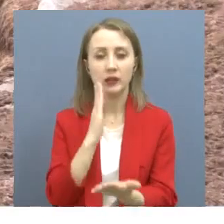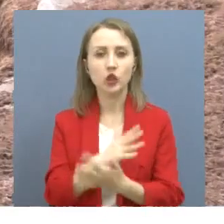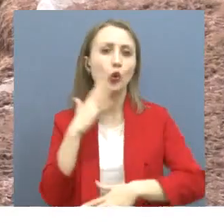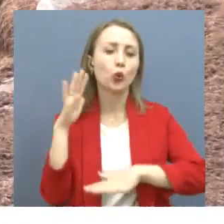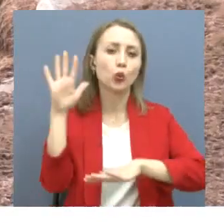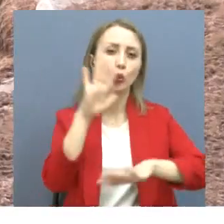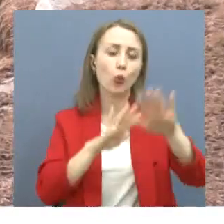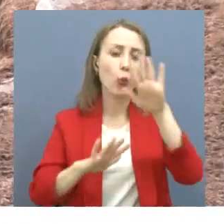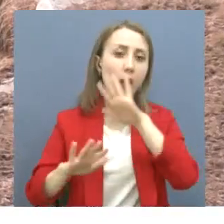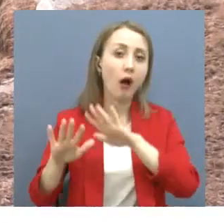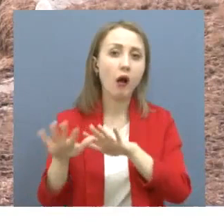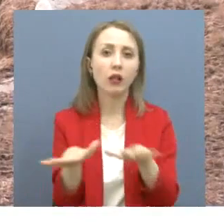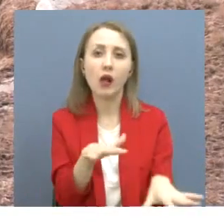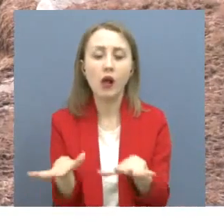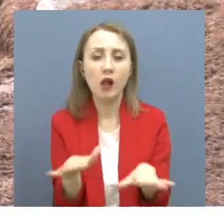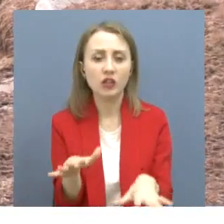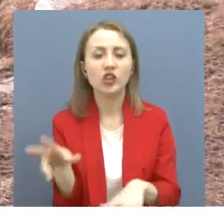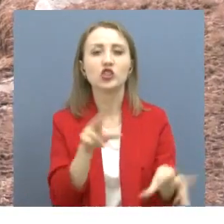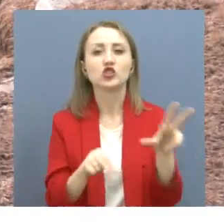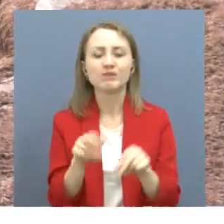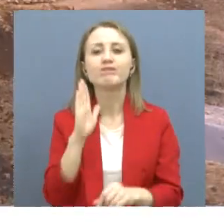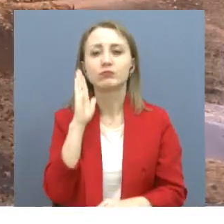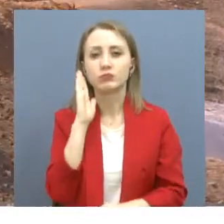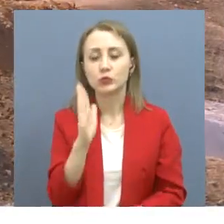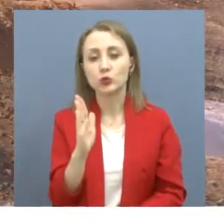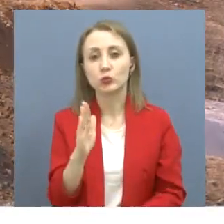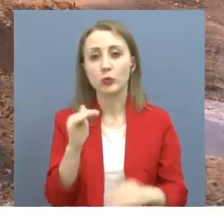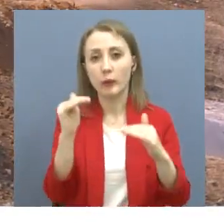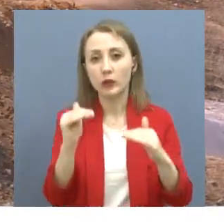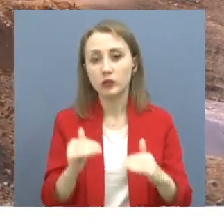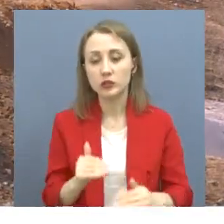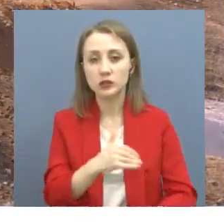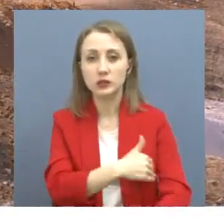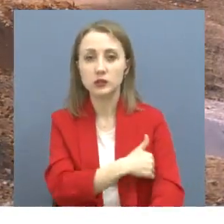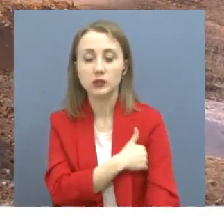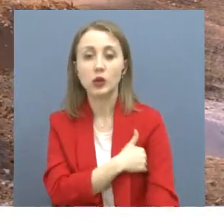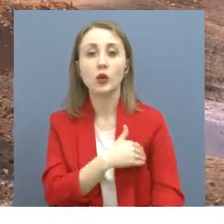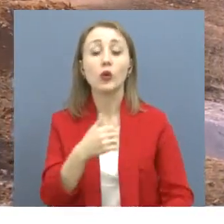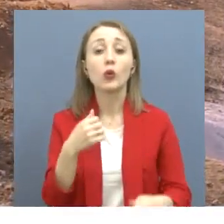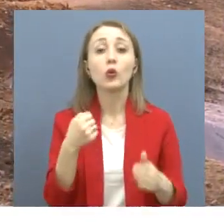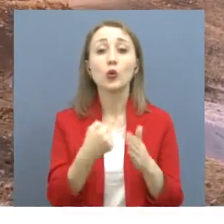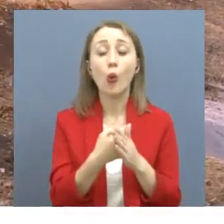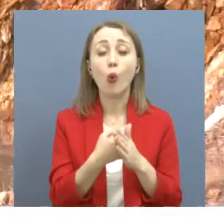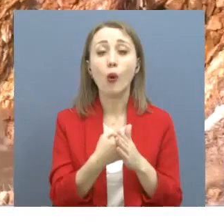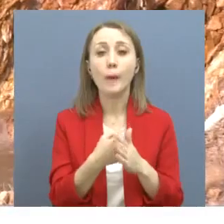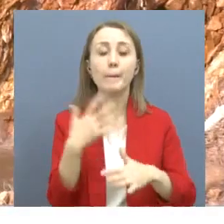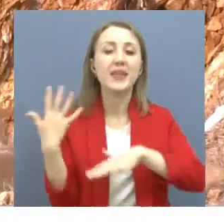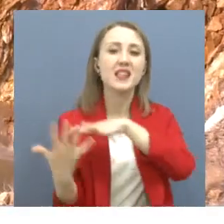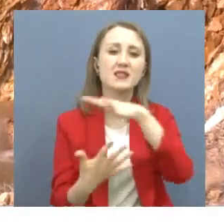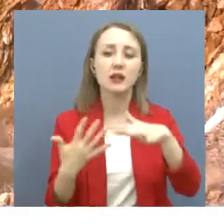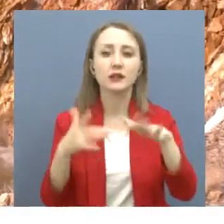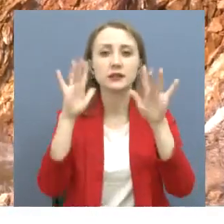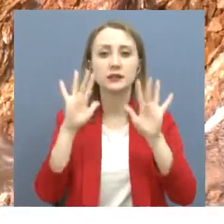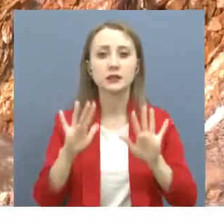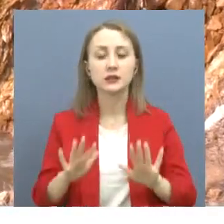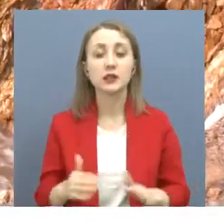туман, гололед. Ожидается и ураган. В ближайшие два дня ожидается понижение температуры воздуха, местами снег, метель. Вчера на реке